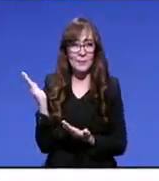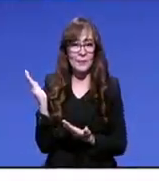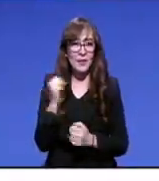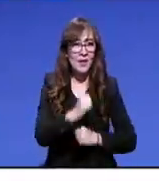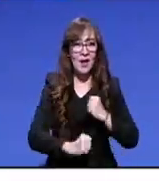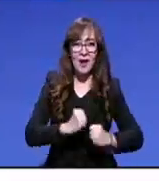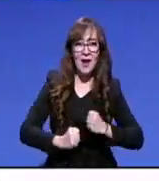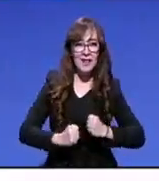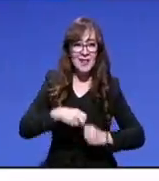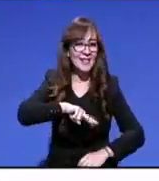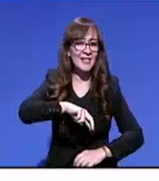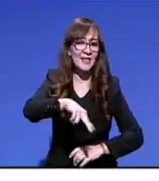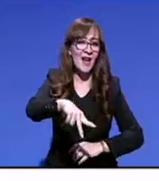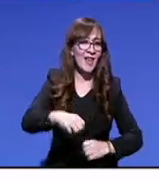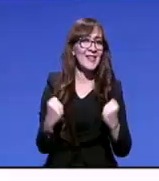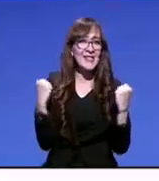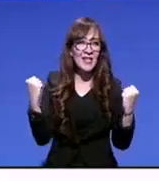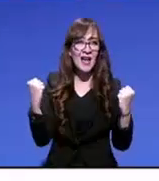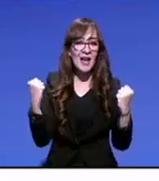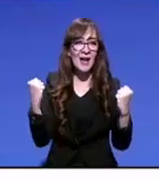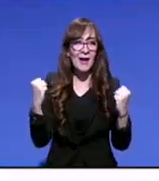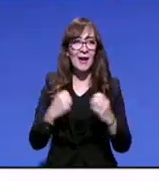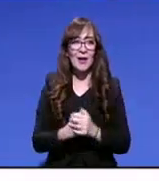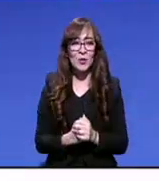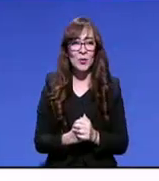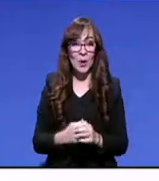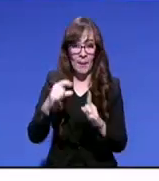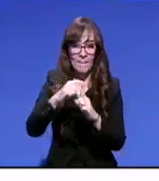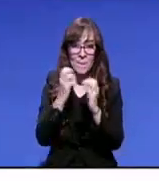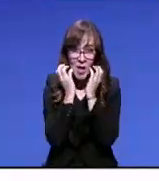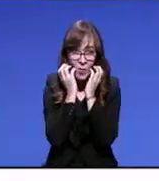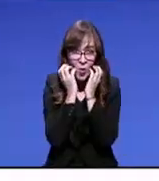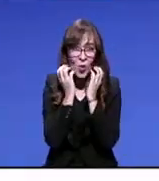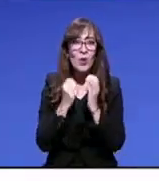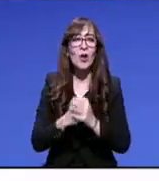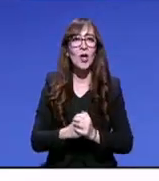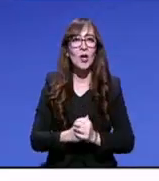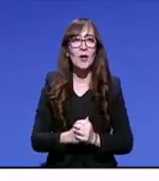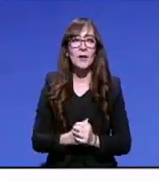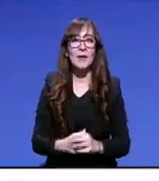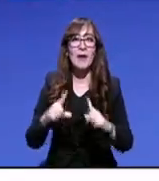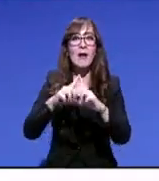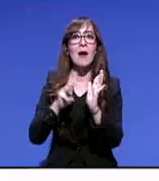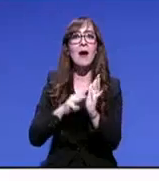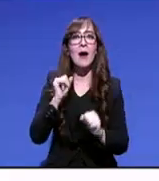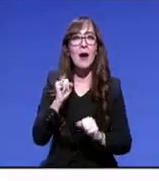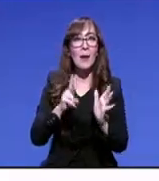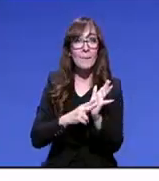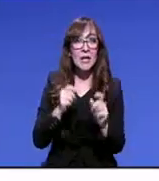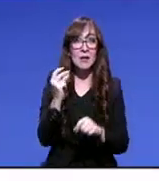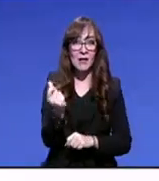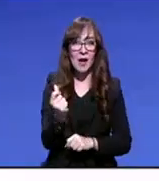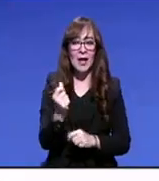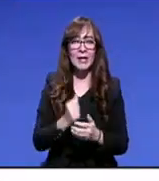Aksi jalan sehat dihadiri Prabowo Subianto dan Amin Rais yang menjadi Dewan Pengarah Badan Pemenangan Nasional Prabowo Sandi. Wakil Ketua Umum Partai